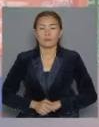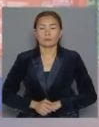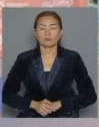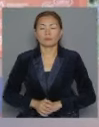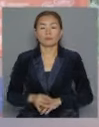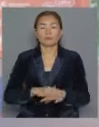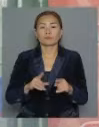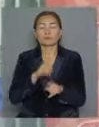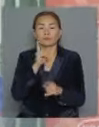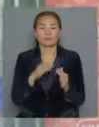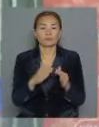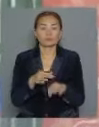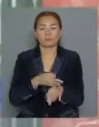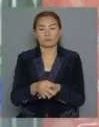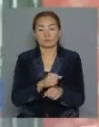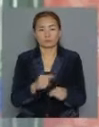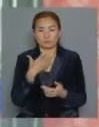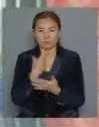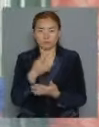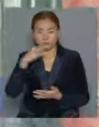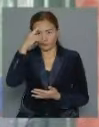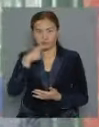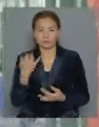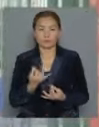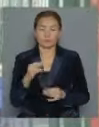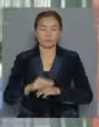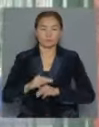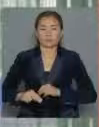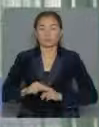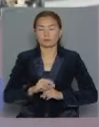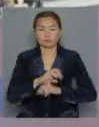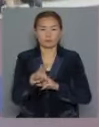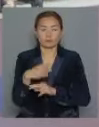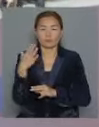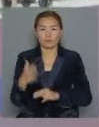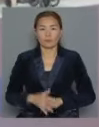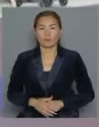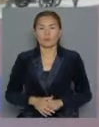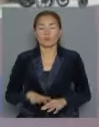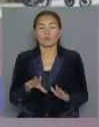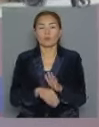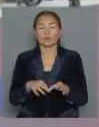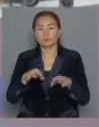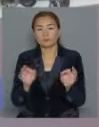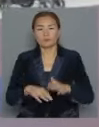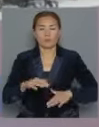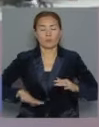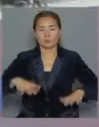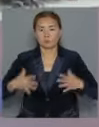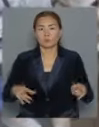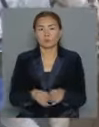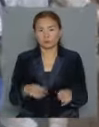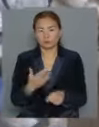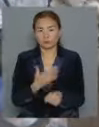Ассамблея жастары үйден алыстамай-ақ ана тілімізді қызықты форматта үйренуге жағдай жасады. Клубта білікті оқытушылар мен жаттықтырушылар ғана